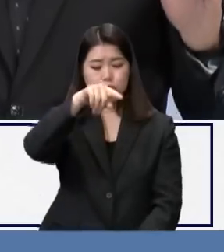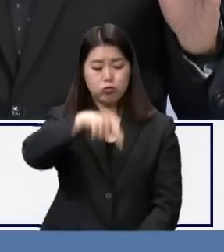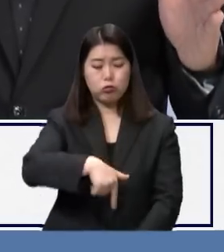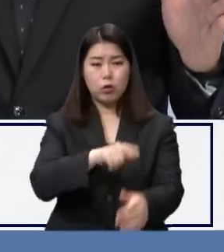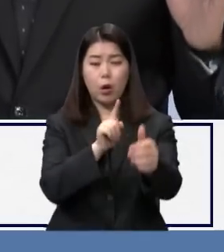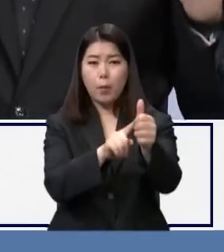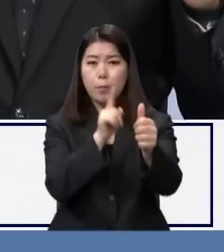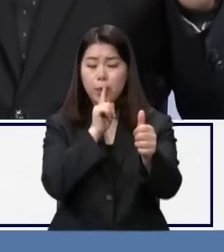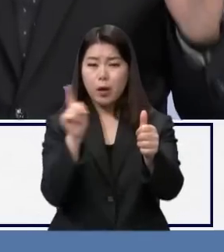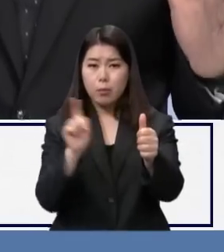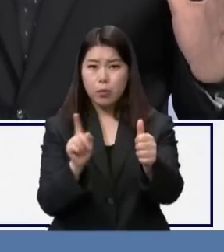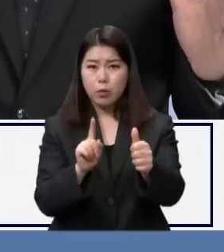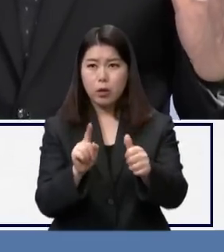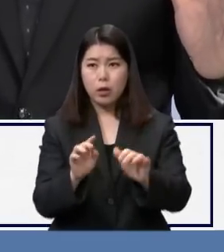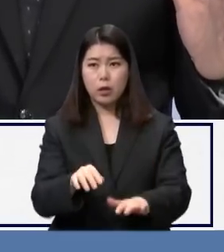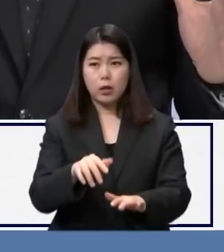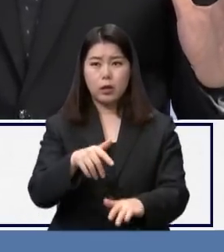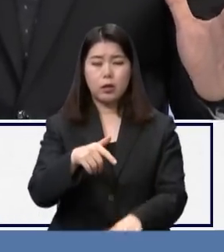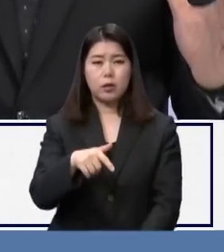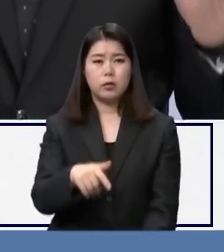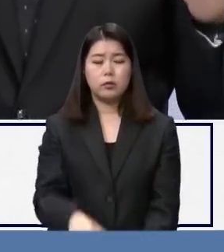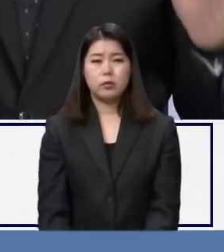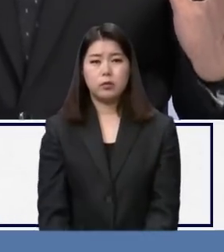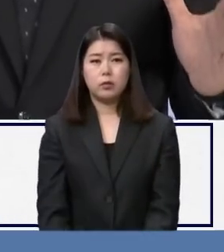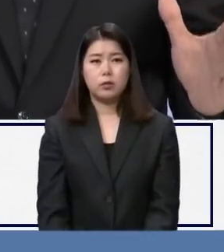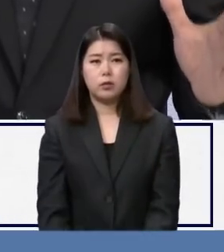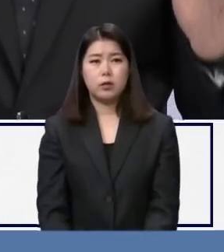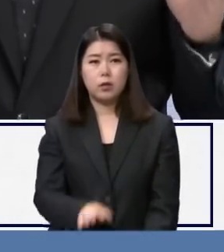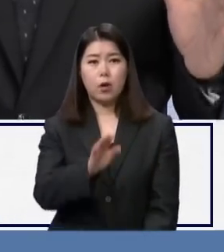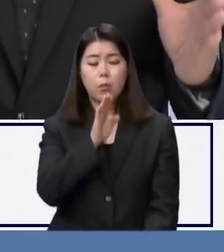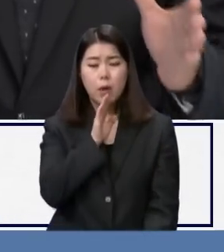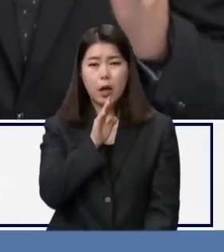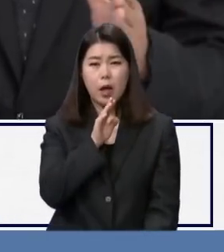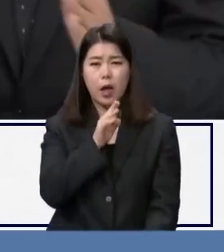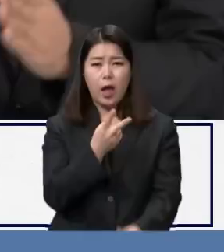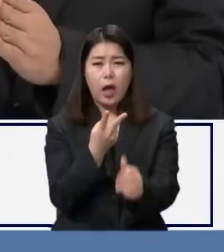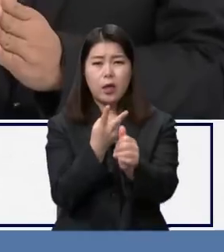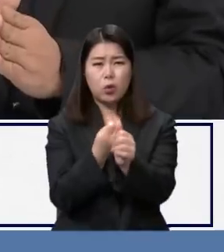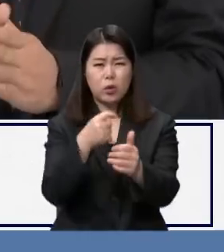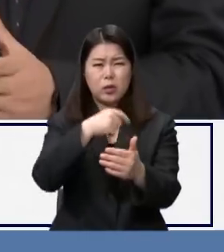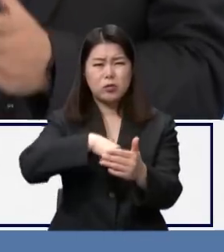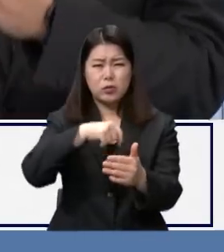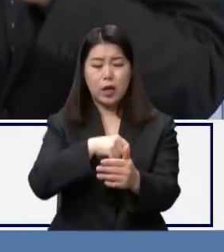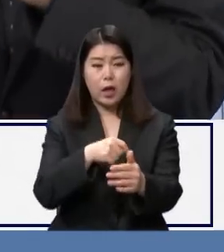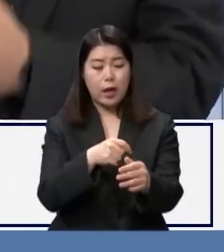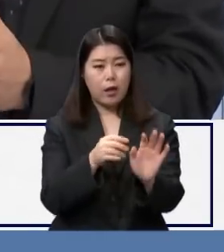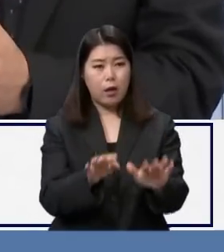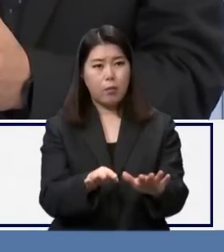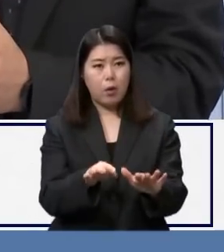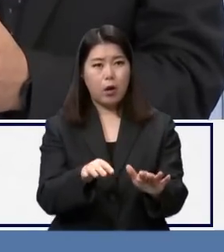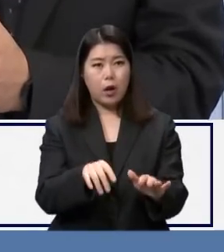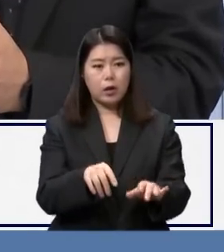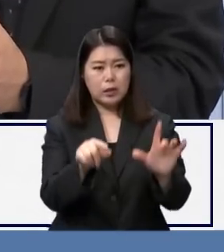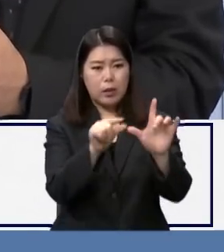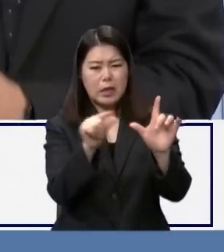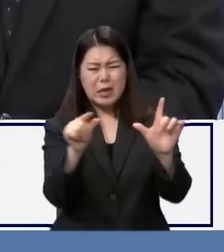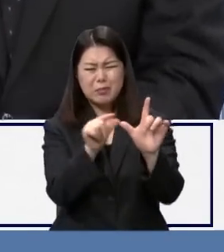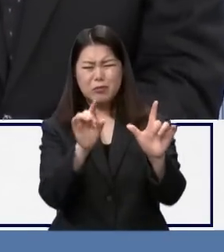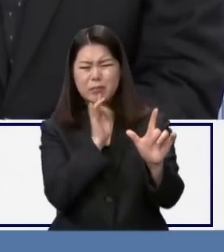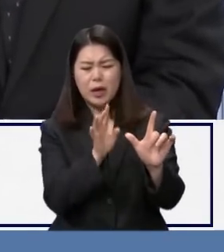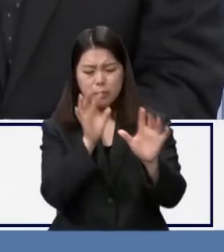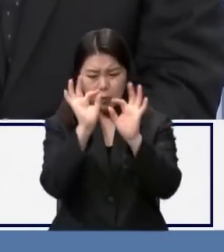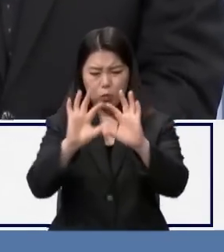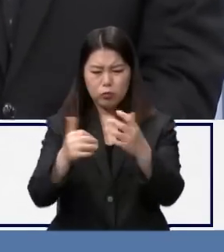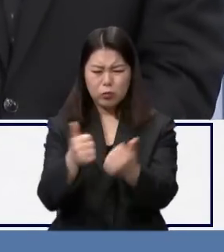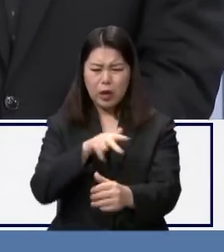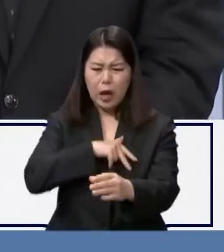이와 같이 강성 지적 한마디로 산토끼 중에 산토끼만 보고 정치해 가지고는 우리가 어떻게 정치 내년 총선에